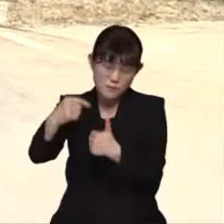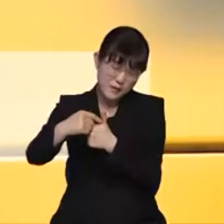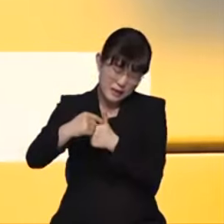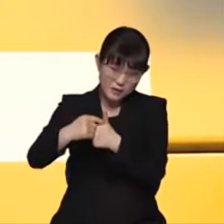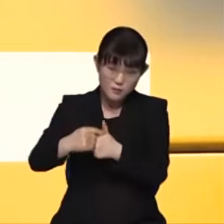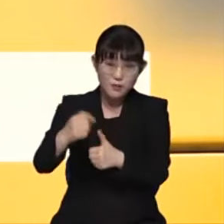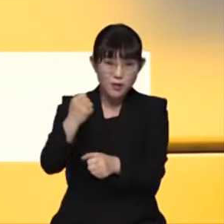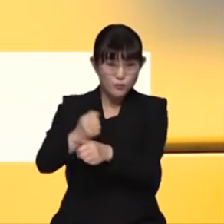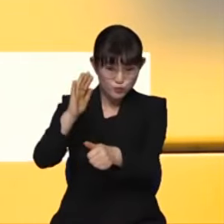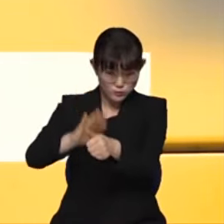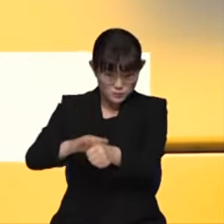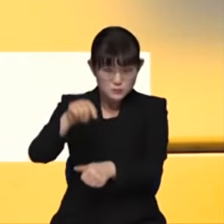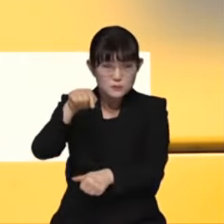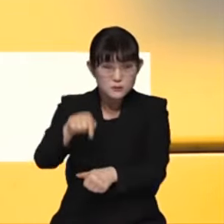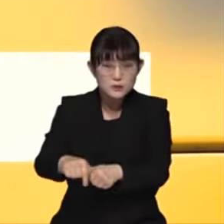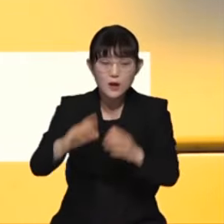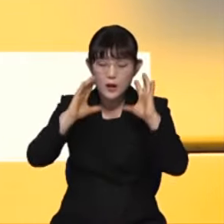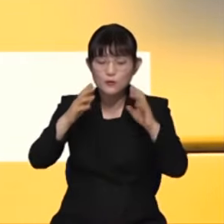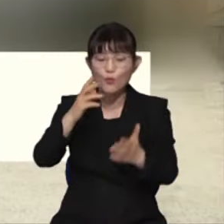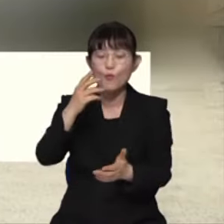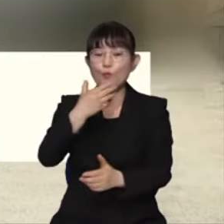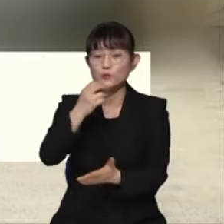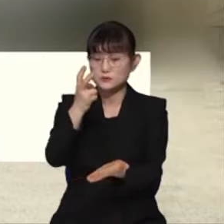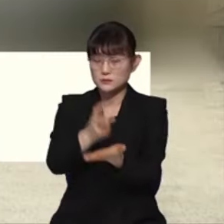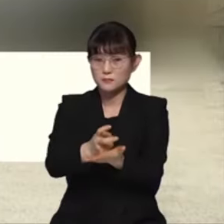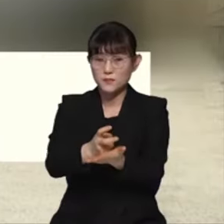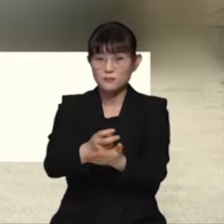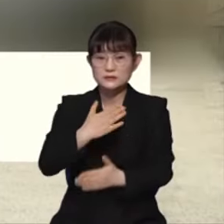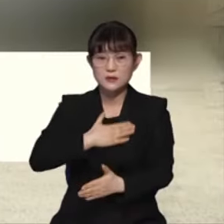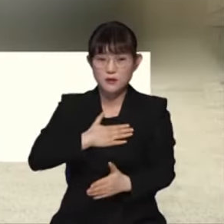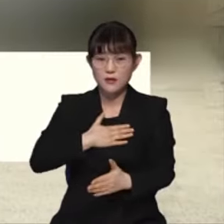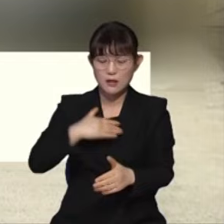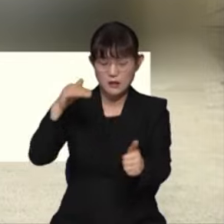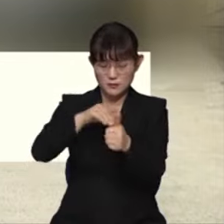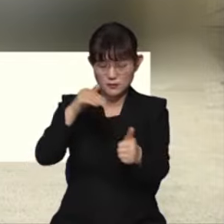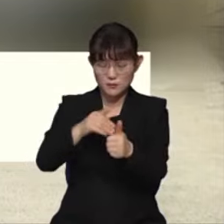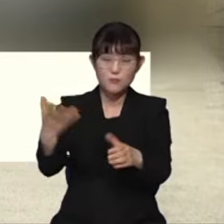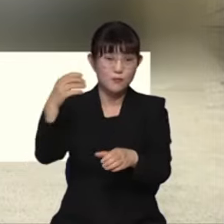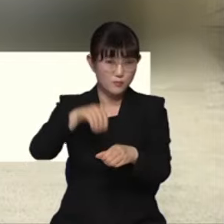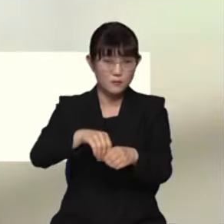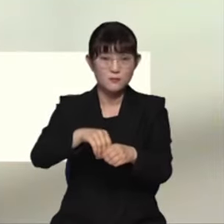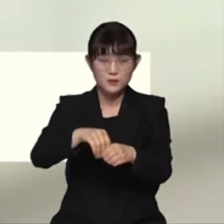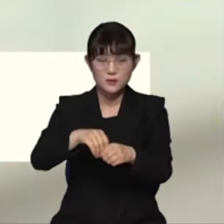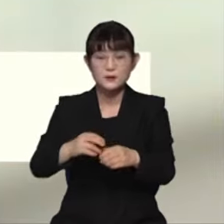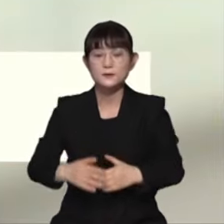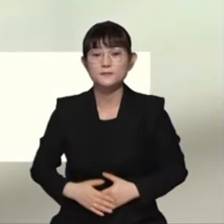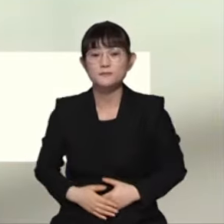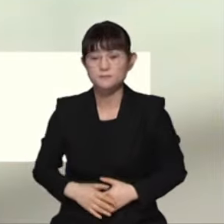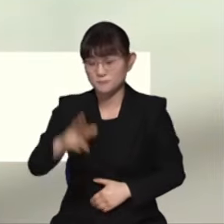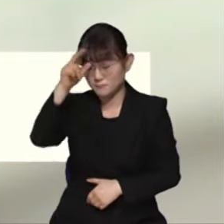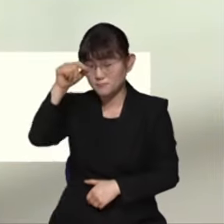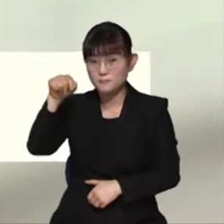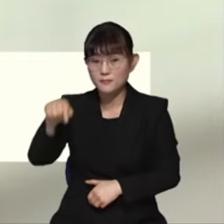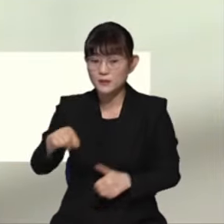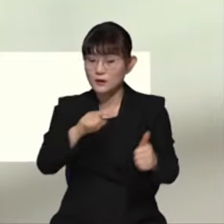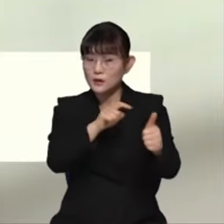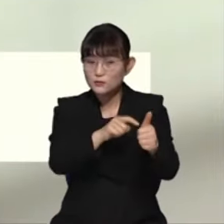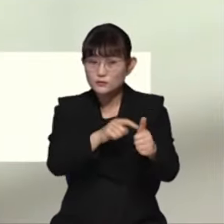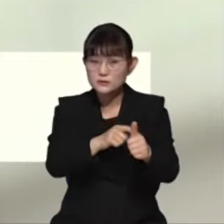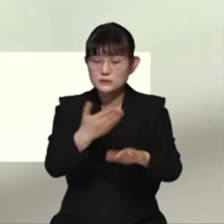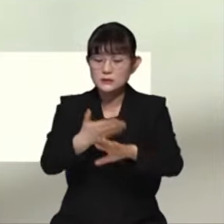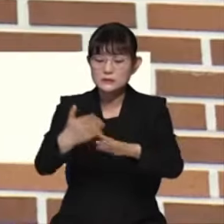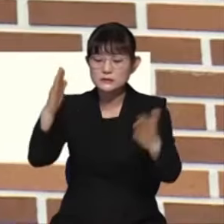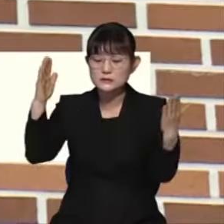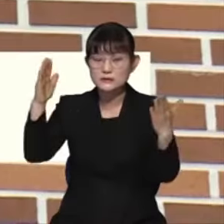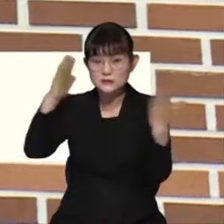의해 하게 됐다는 것으로 아동복지법상 정서적 학대 범주에 포함될 여지가 있습니다. 경찰은 A군이 또래 학생의